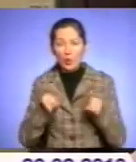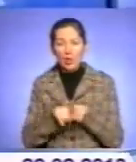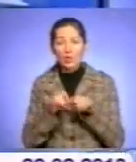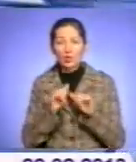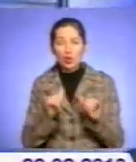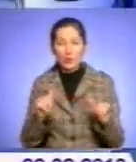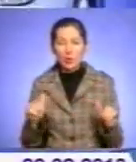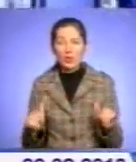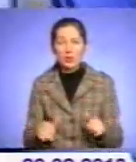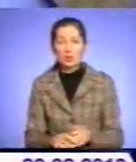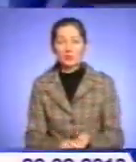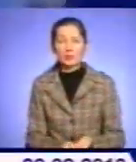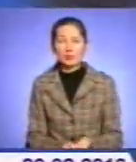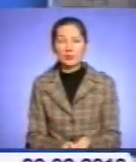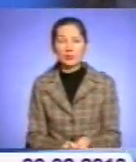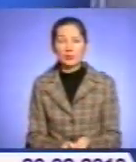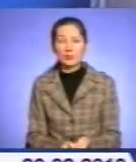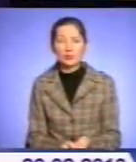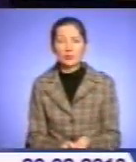розвивалася.